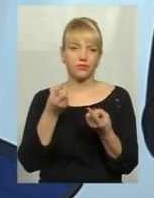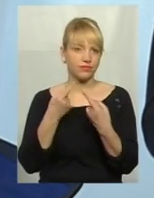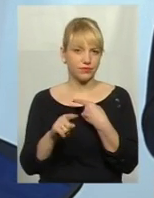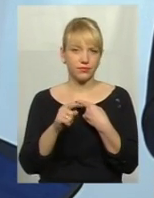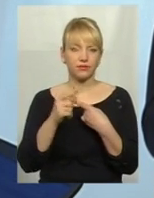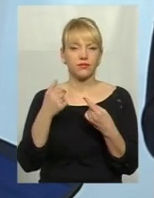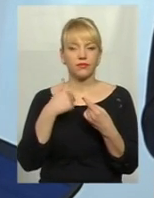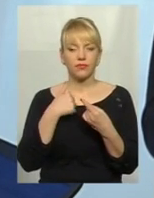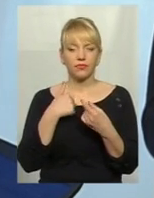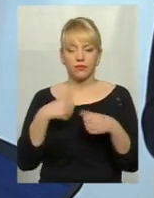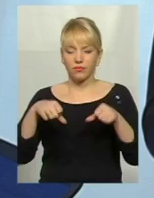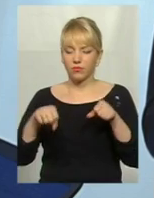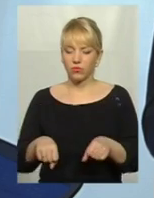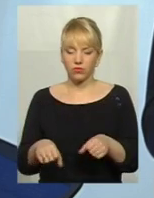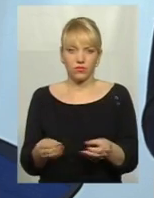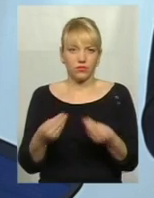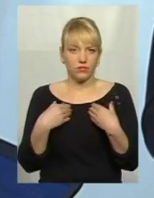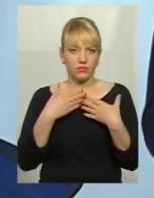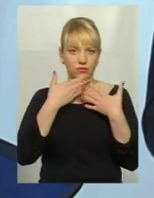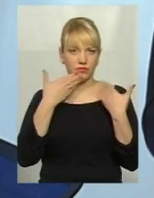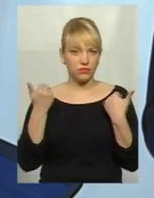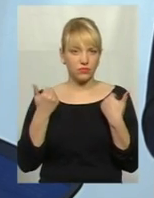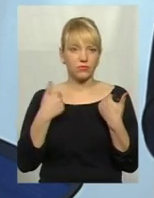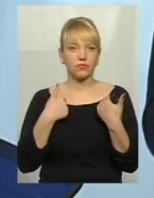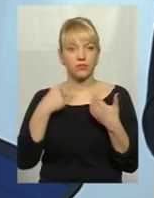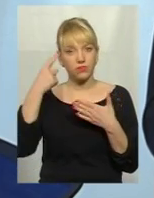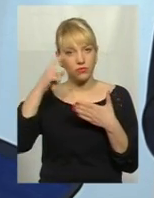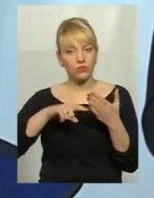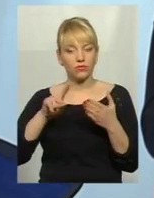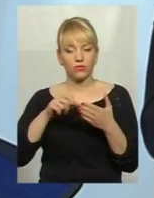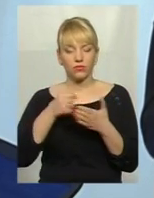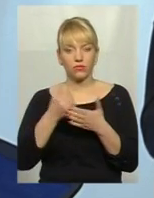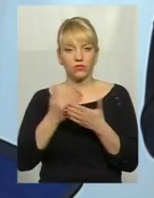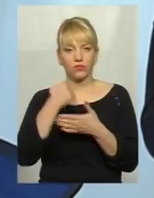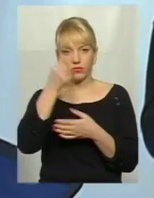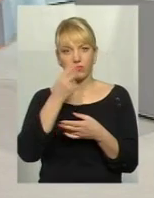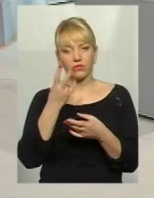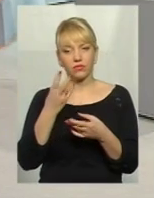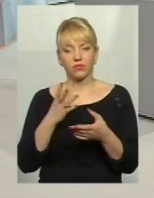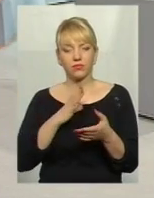нам повноваження не передані, і ми дуже сподівалися, що до Нового року